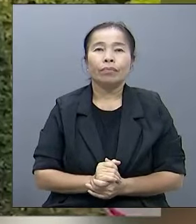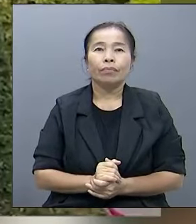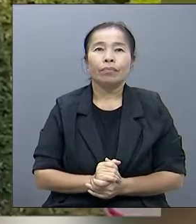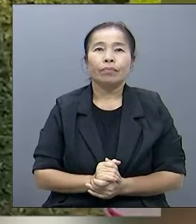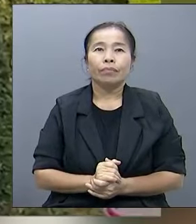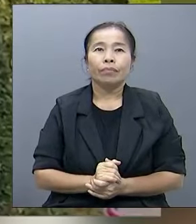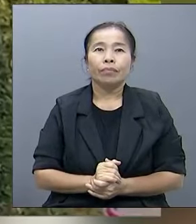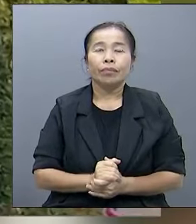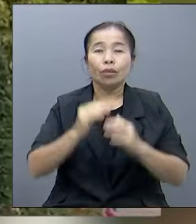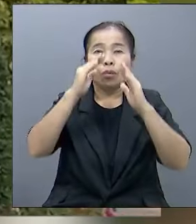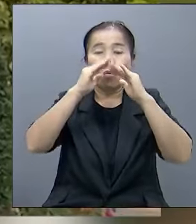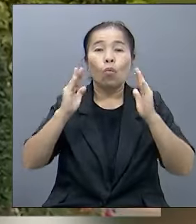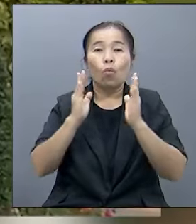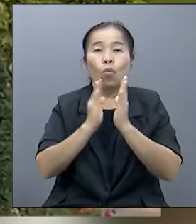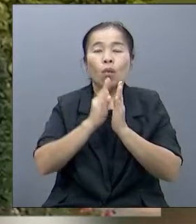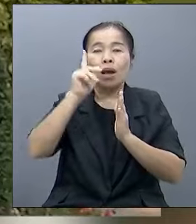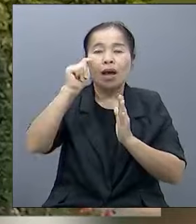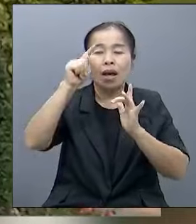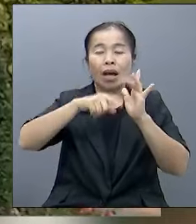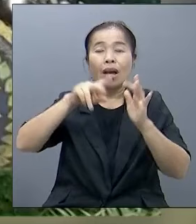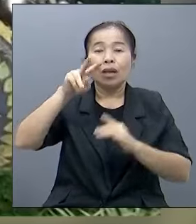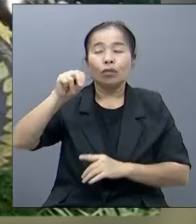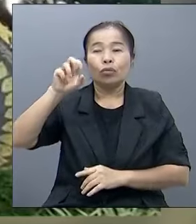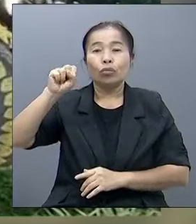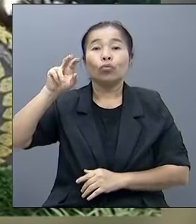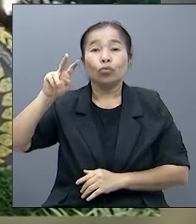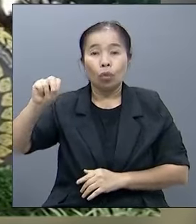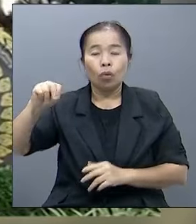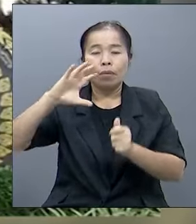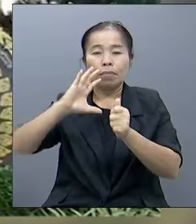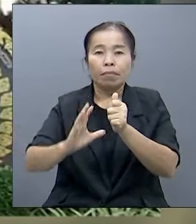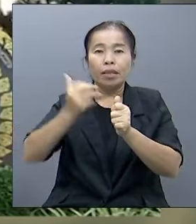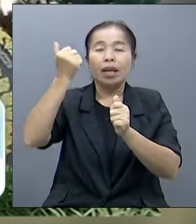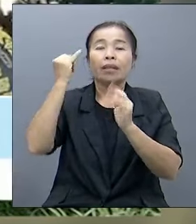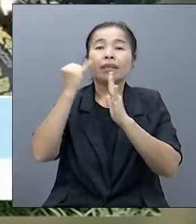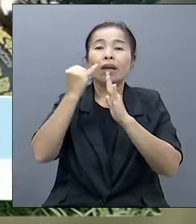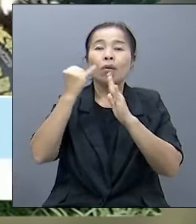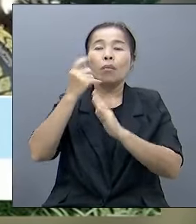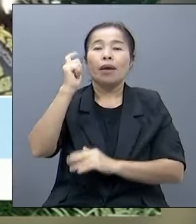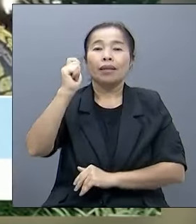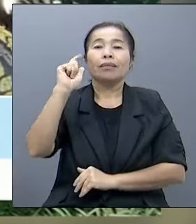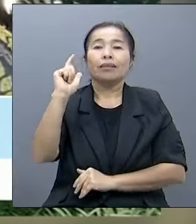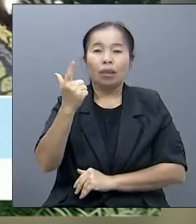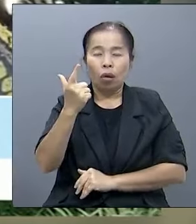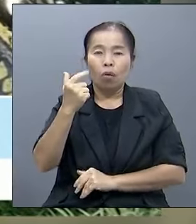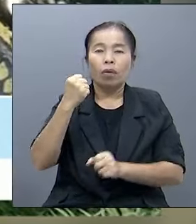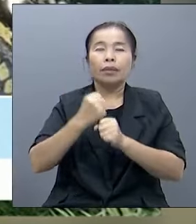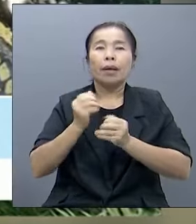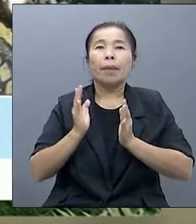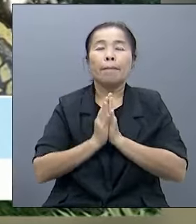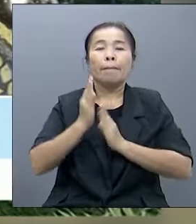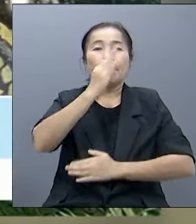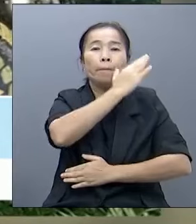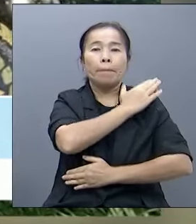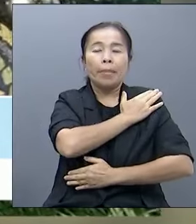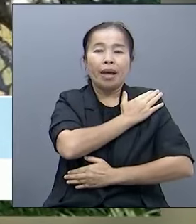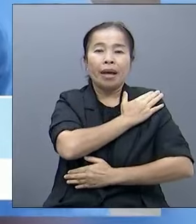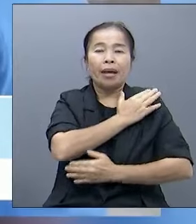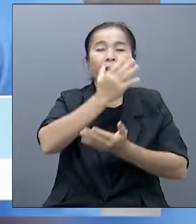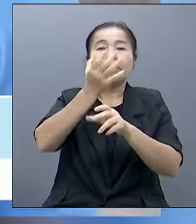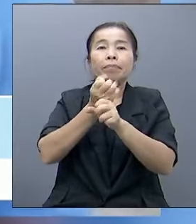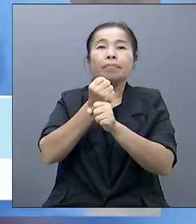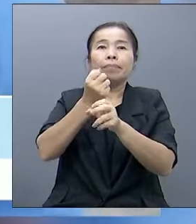ที่วัดต้นสนตำบลตลาดหลวงอำเภอเมืองจังหวัดอ่างทองค่ะเป็นที่ประดิษฐานสมเด็จพระศรีเมืองทองหรือ